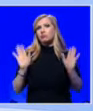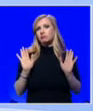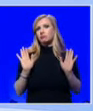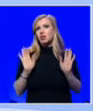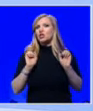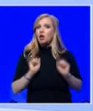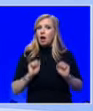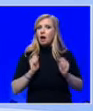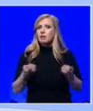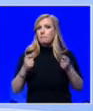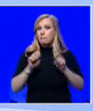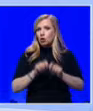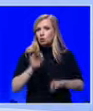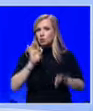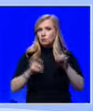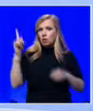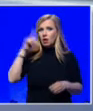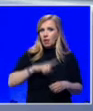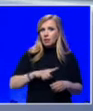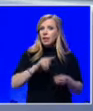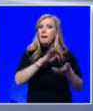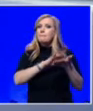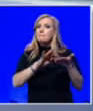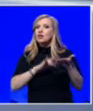приключи изборния ден, машината приключва като